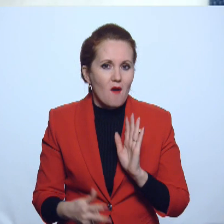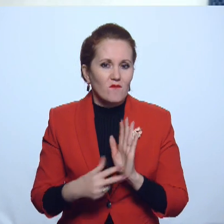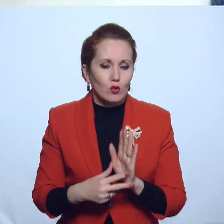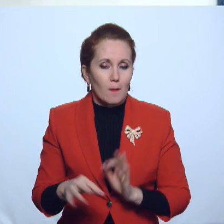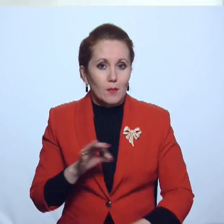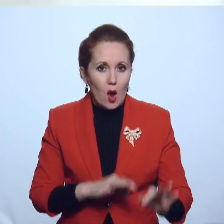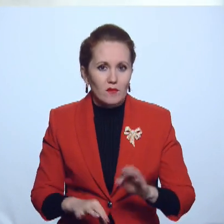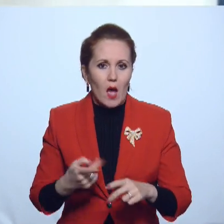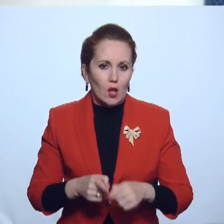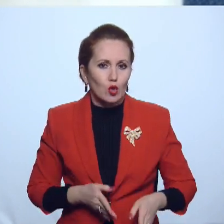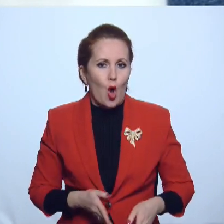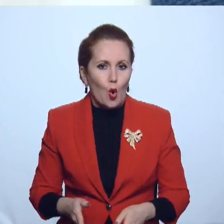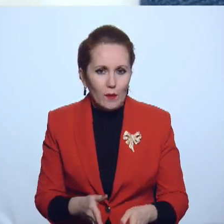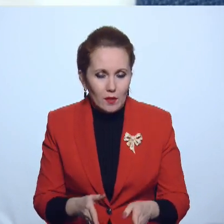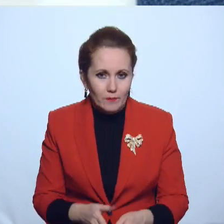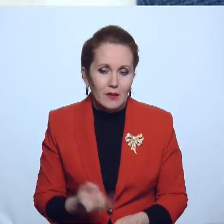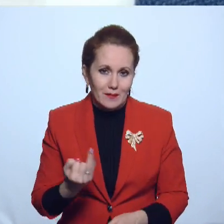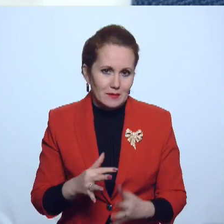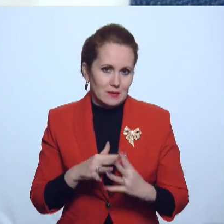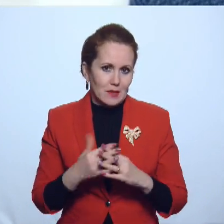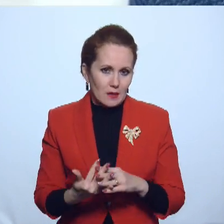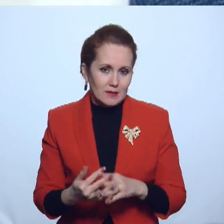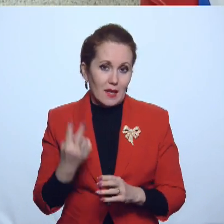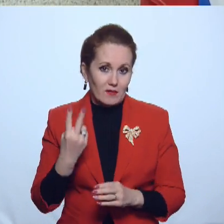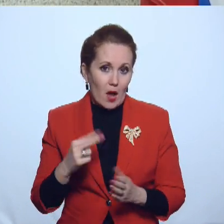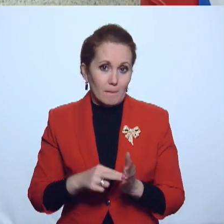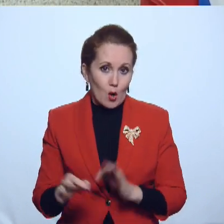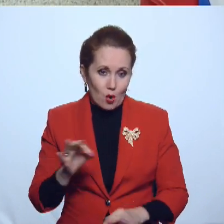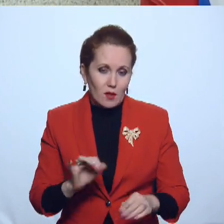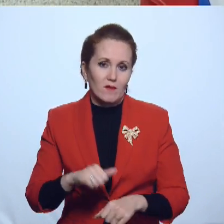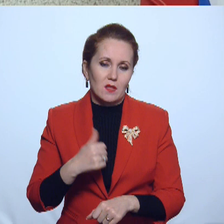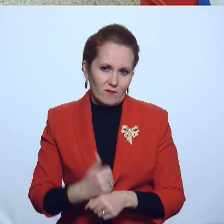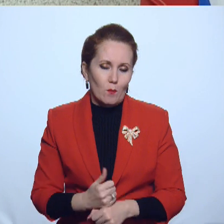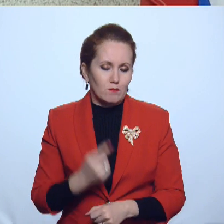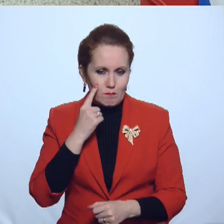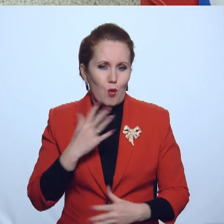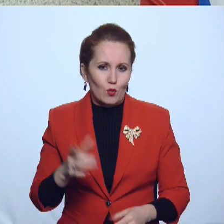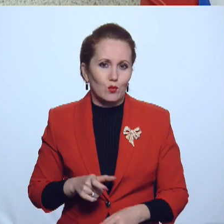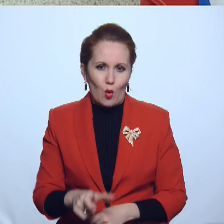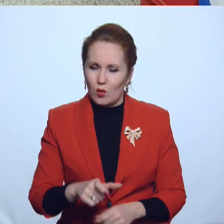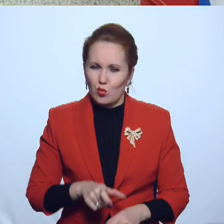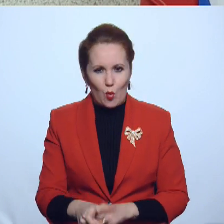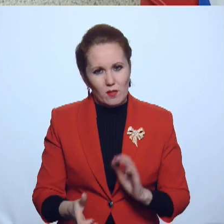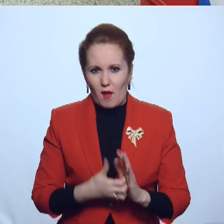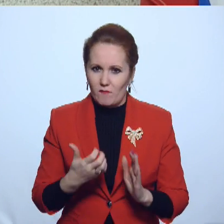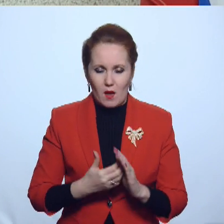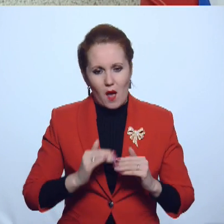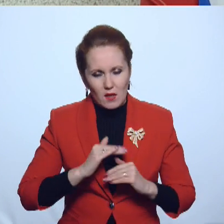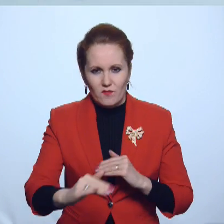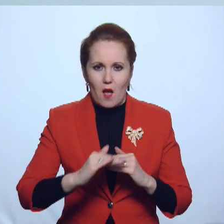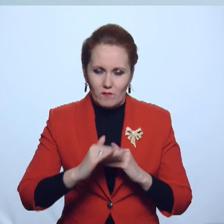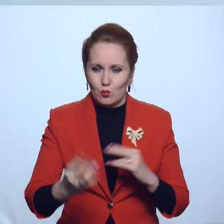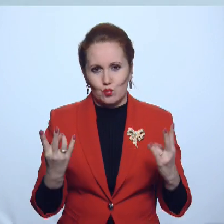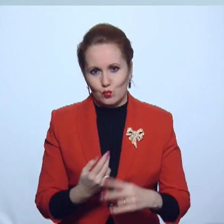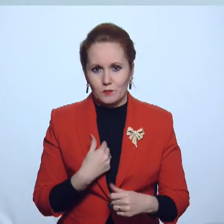проектов дороги и сельские 2 проекта. В основном у нас дороги, дорог нет. По микрорайонам дорог